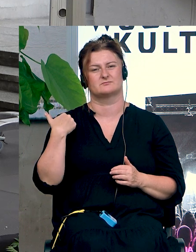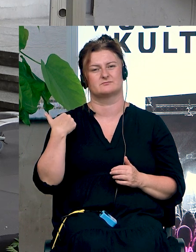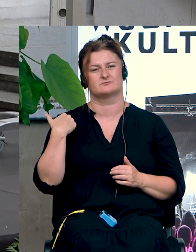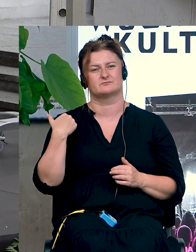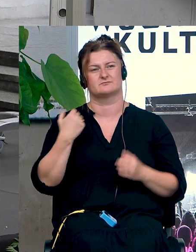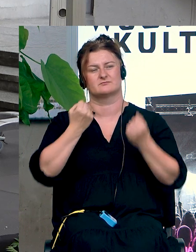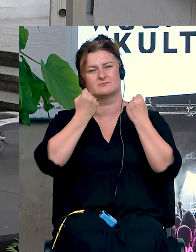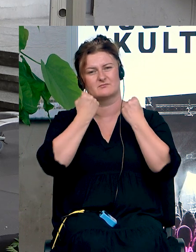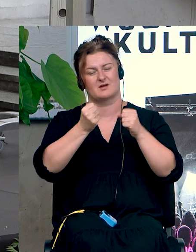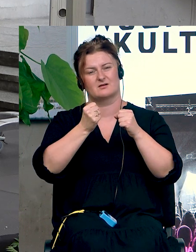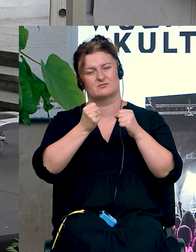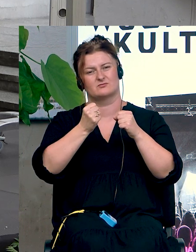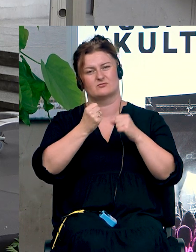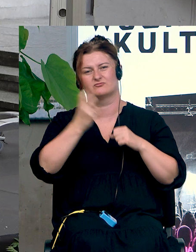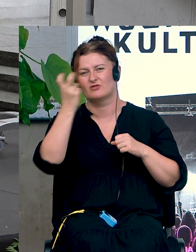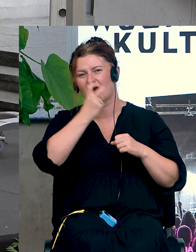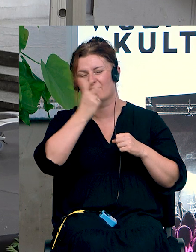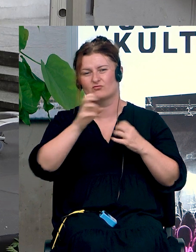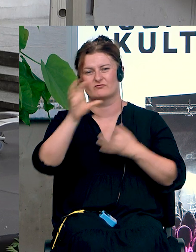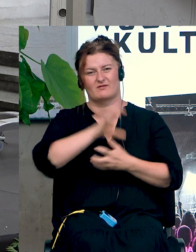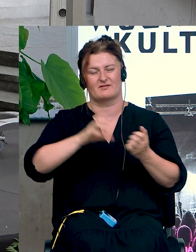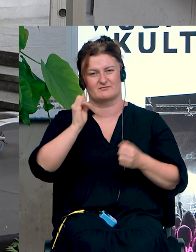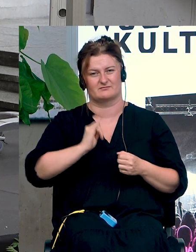наполегливою, допитливою, некомфортною дитиною.